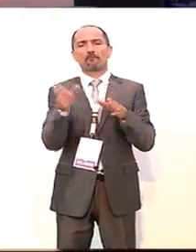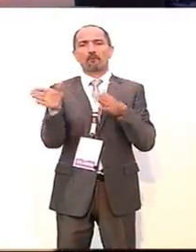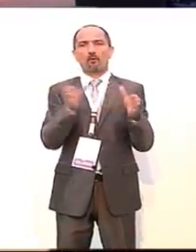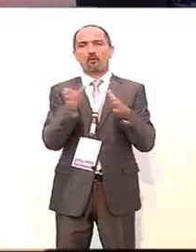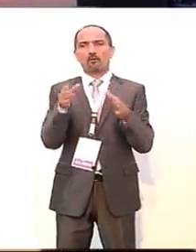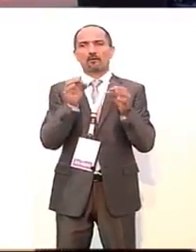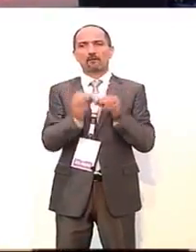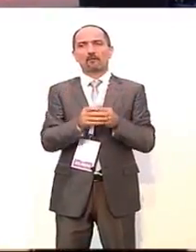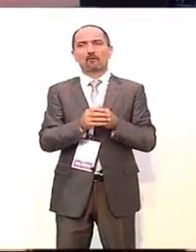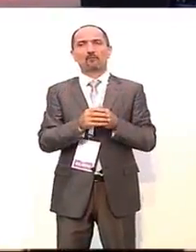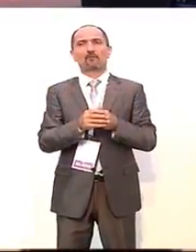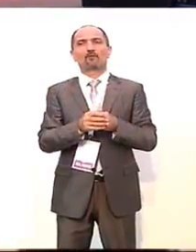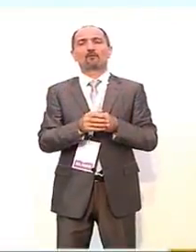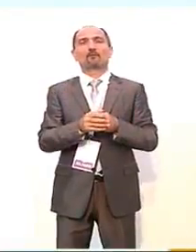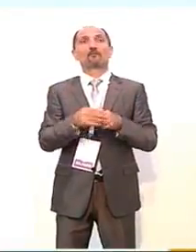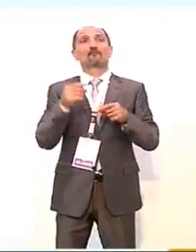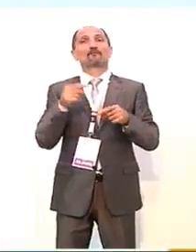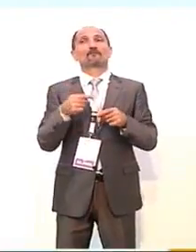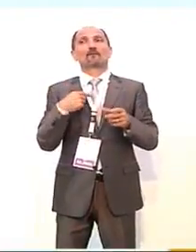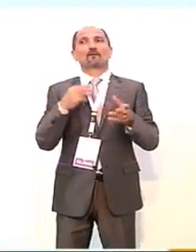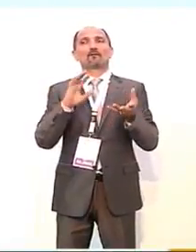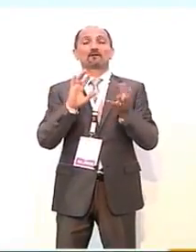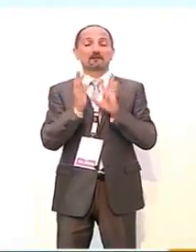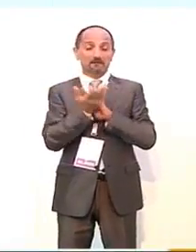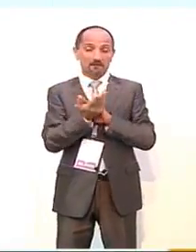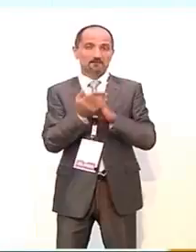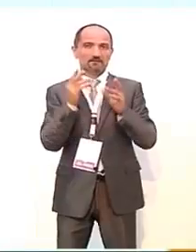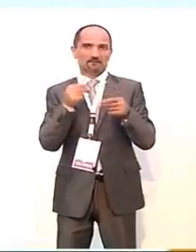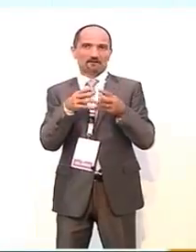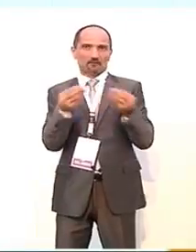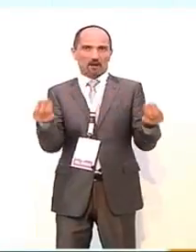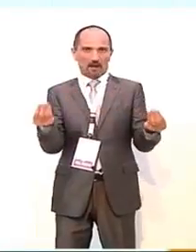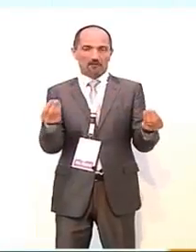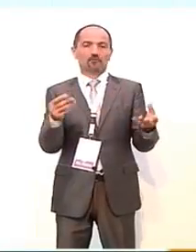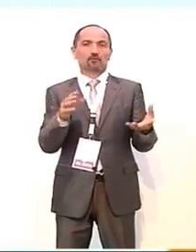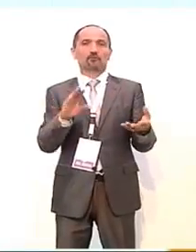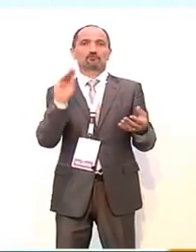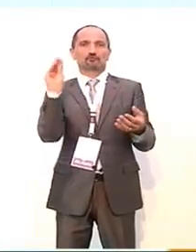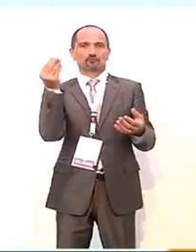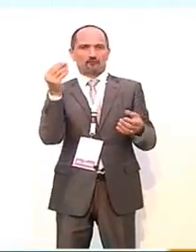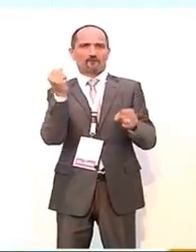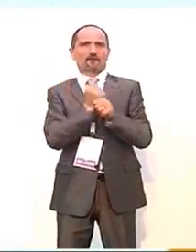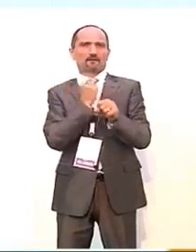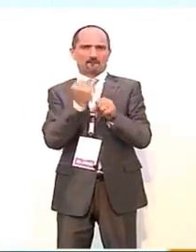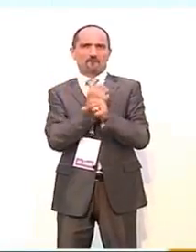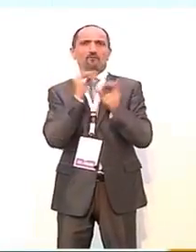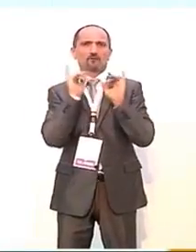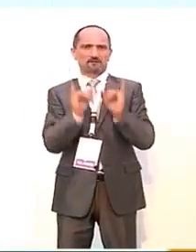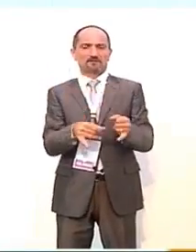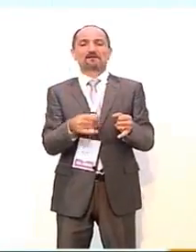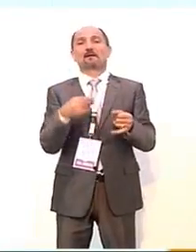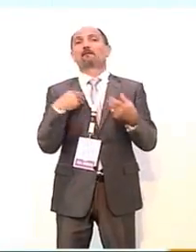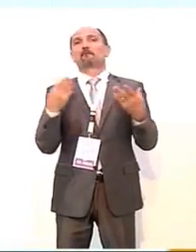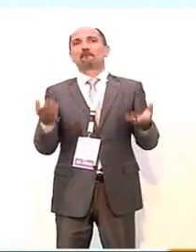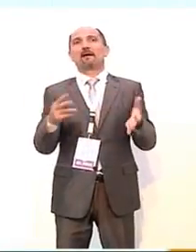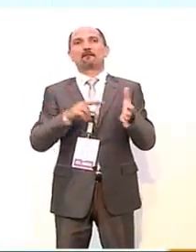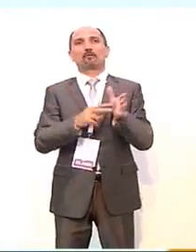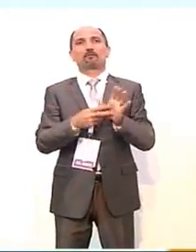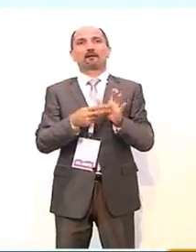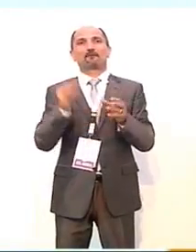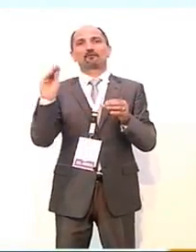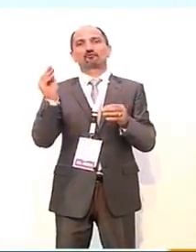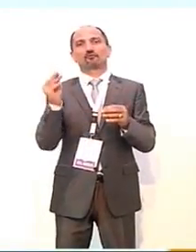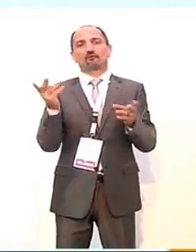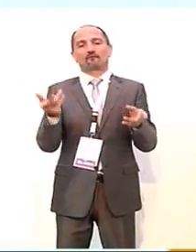proposte. Altri ne faranno altre. Giovani, lavoro sì, ma non è solo il problema dei